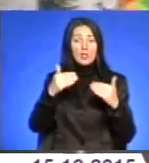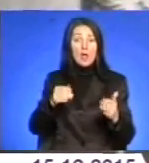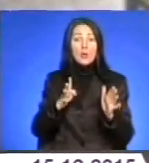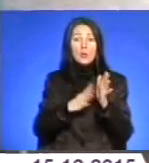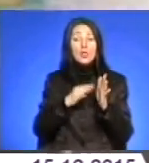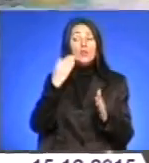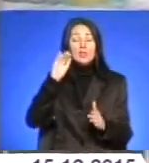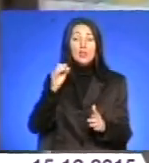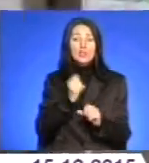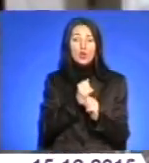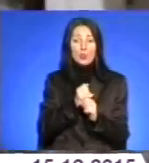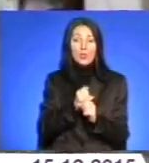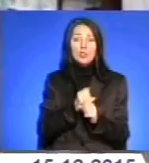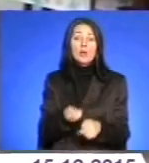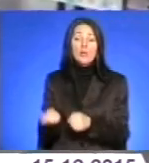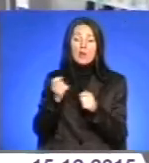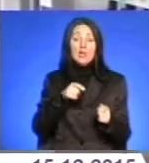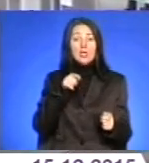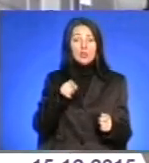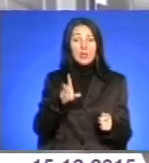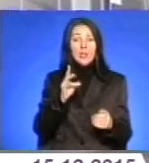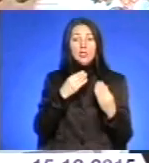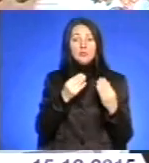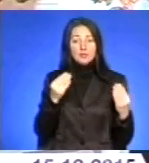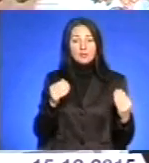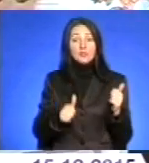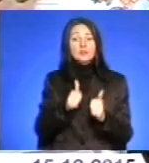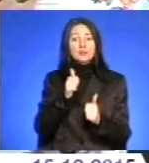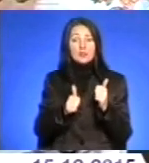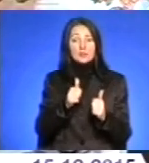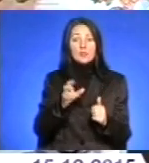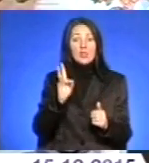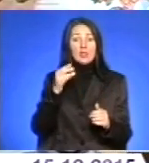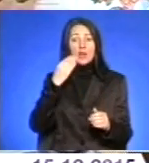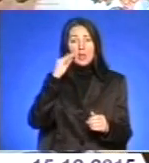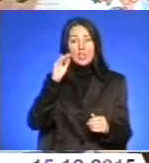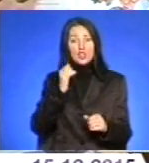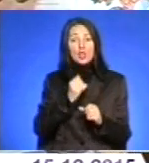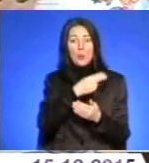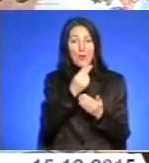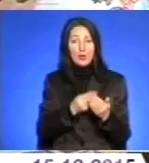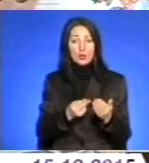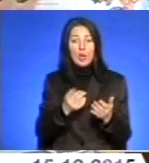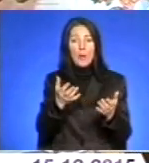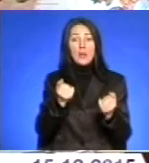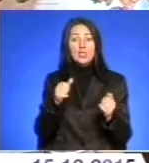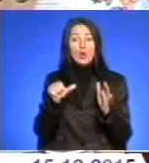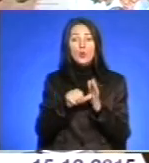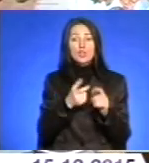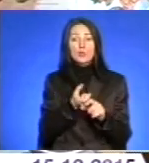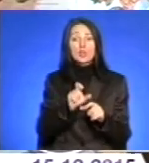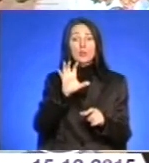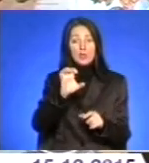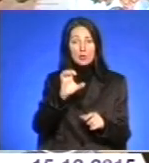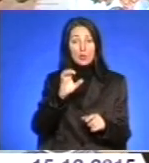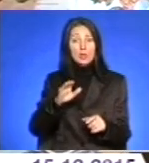передано безпосередньо вже сюди на виставку і на конкурс «Кращі роботи». Загалом десь прийняли участь понад 500 робіт,